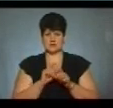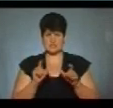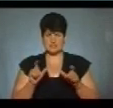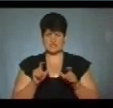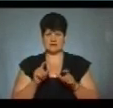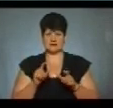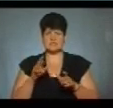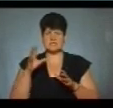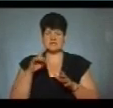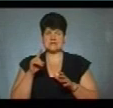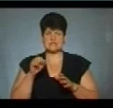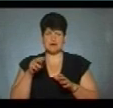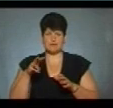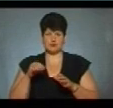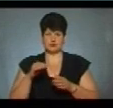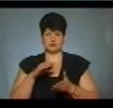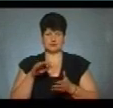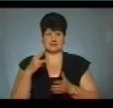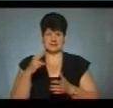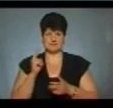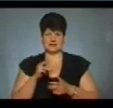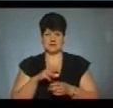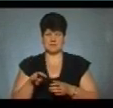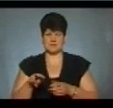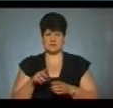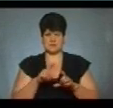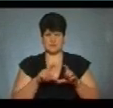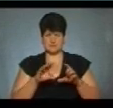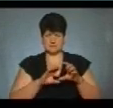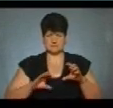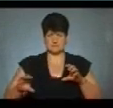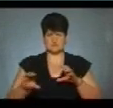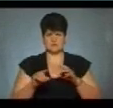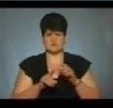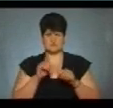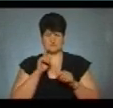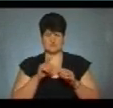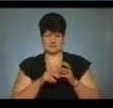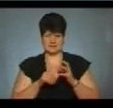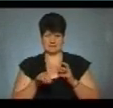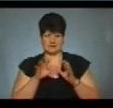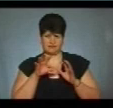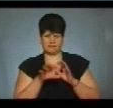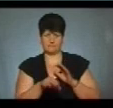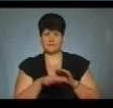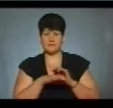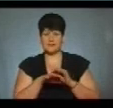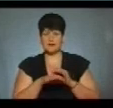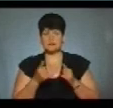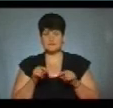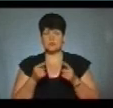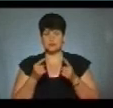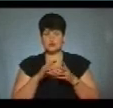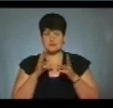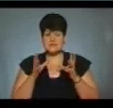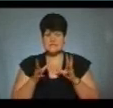Замулено приміщення станції близько 30 метрів квадратних. На даний час роботу насосної станції відновлено. Щодо загальної інформації про наслідки,